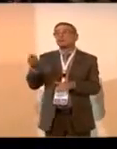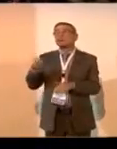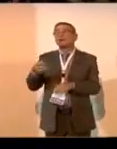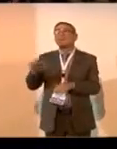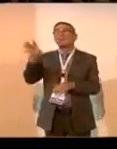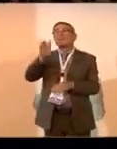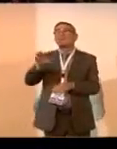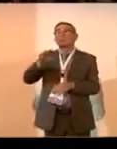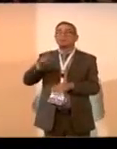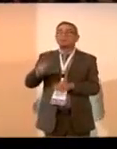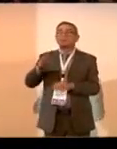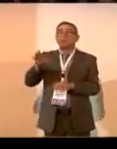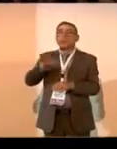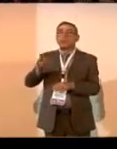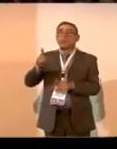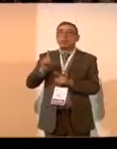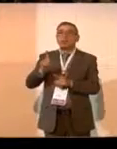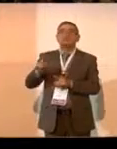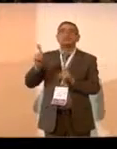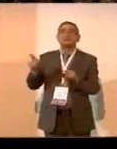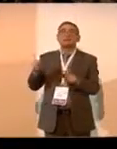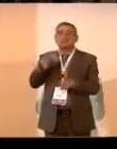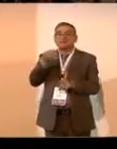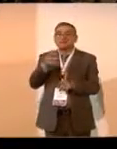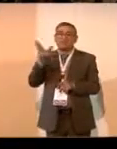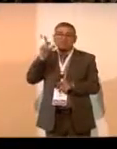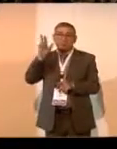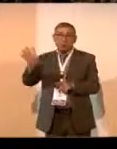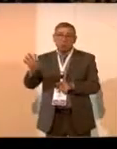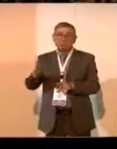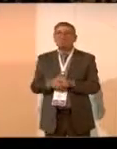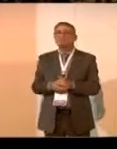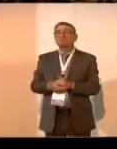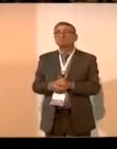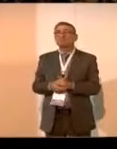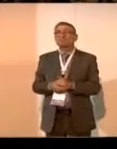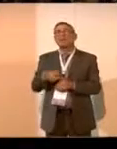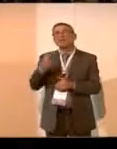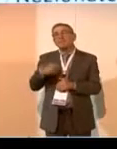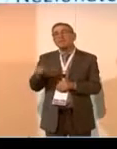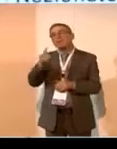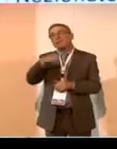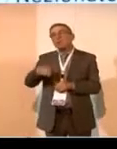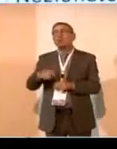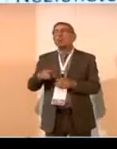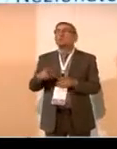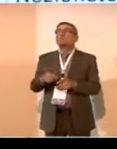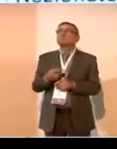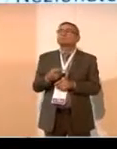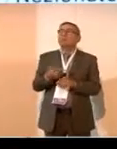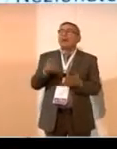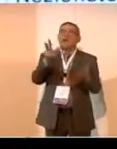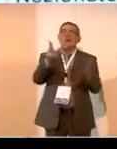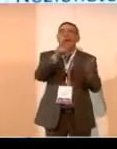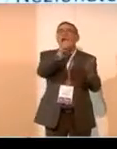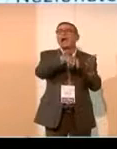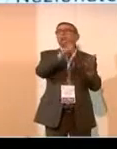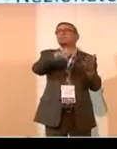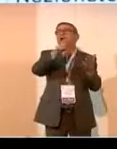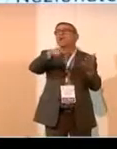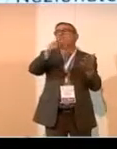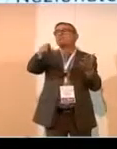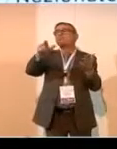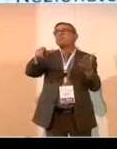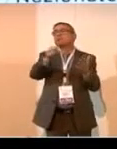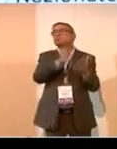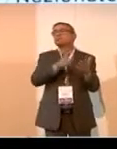donna. Forse è un caso, però forse no, perché siamo riusciti a far diventare concreta un'agenda che era rimasta